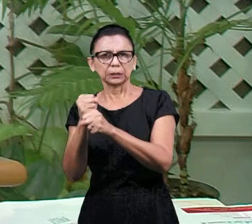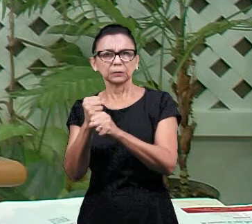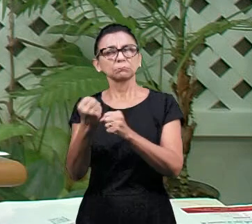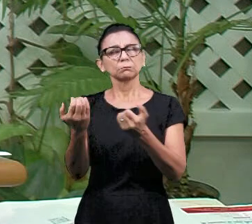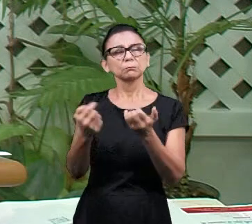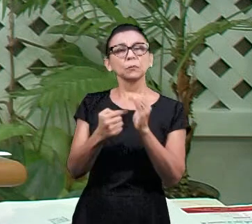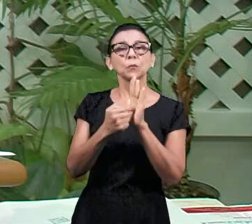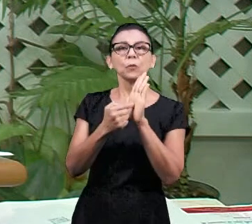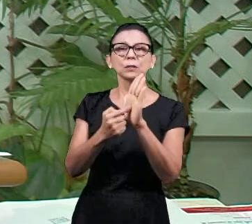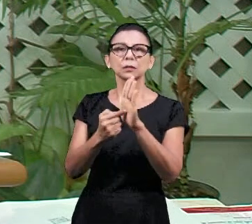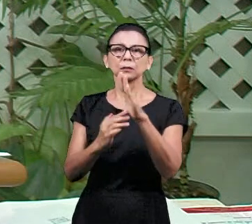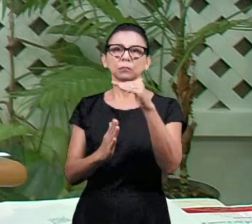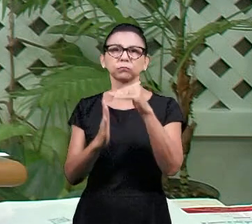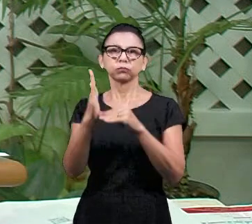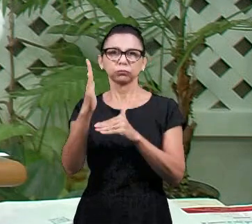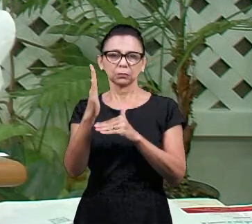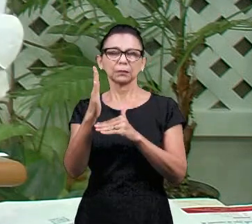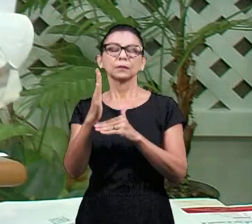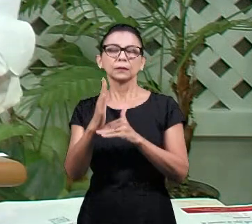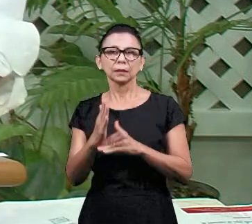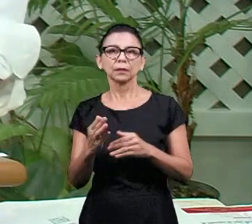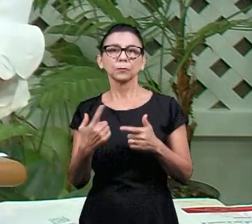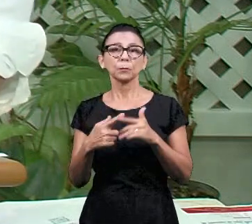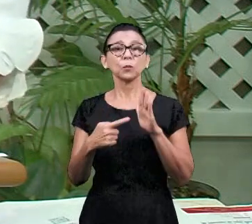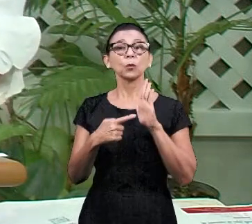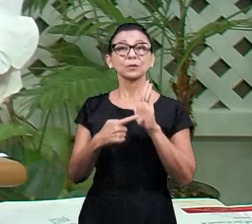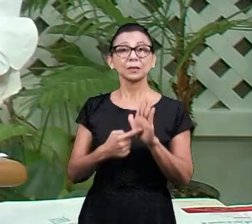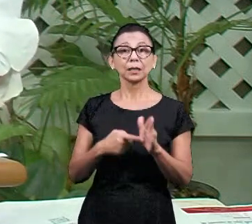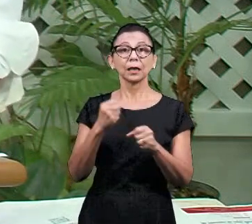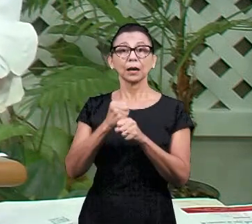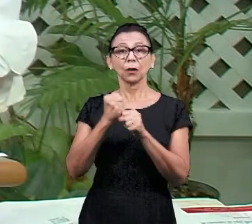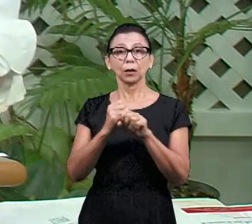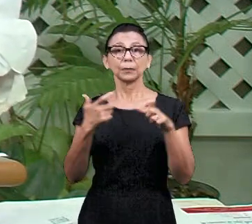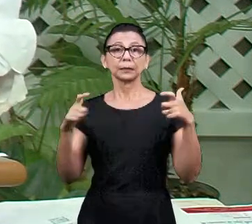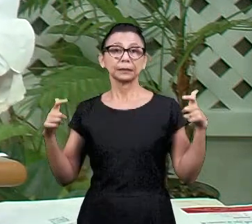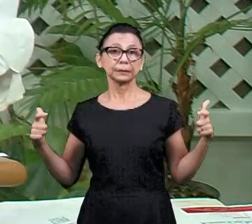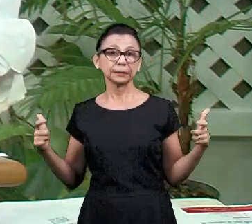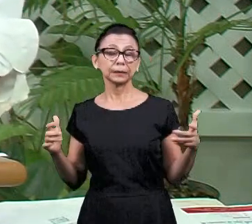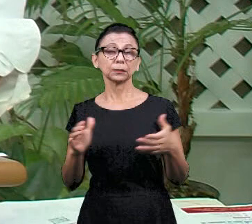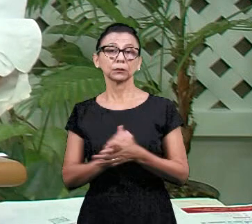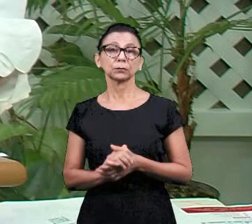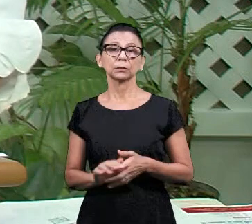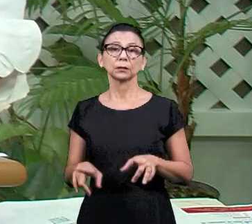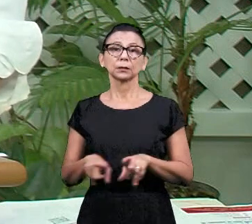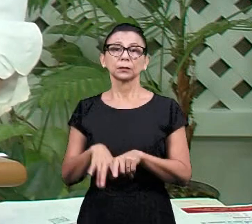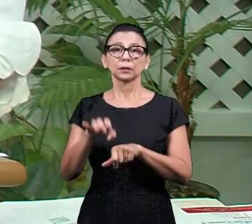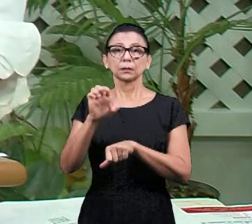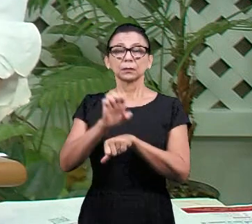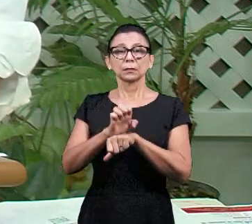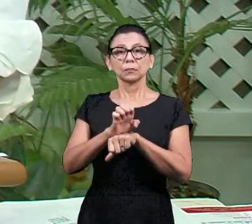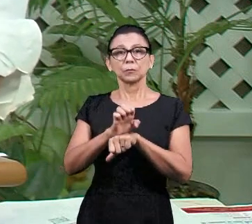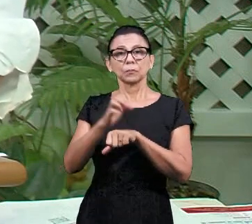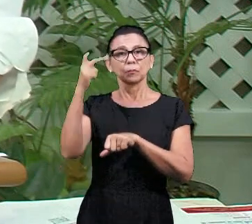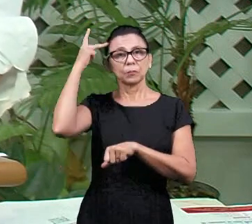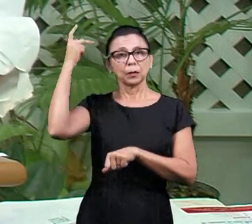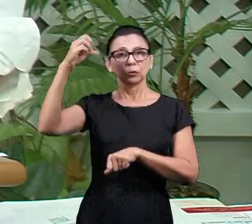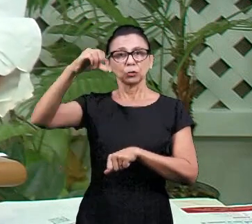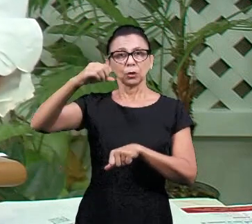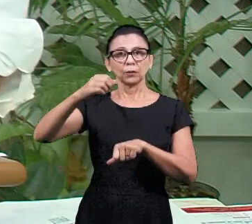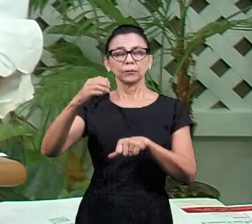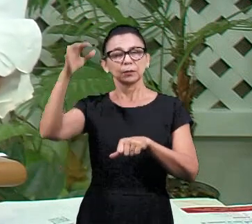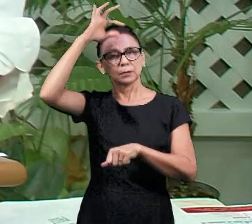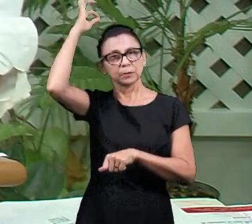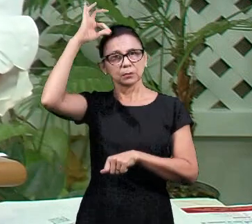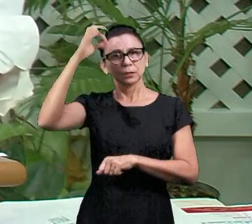sœurs de la croissance de l'œuvre. Donc, nous avons la participation São Paulo 9, Espírito Santo 7,